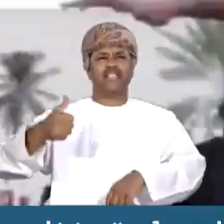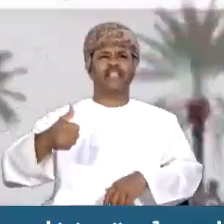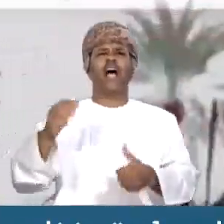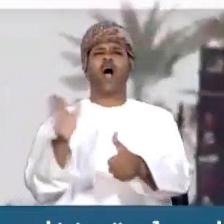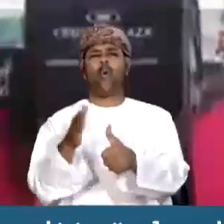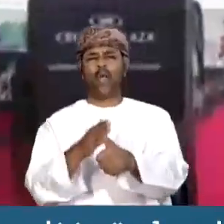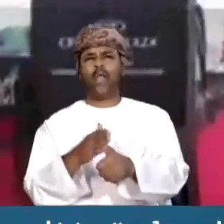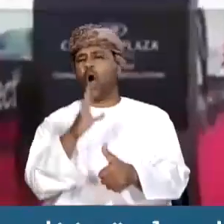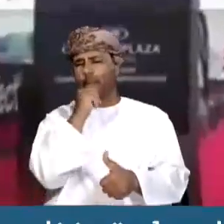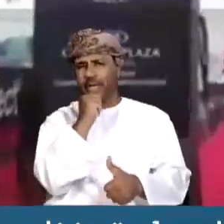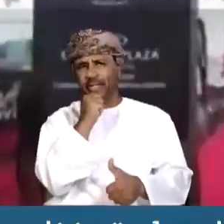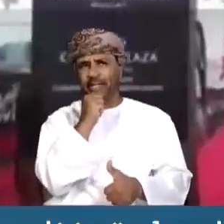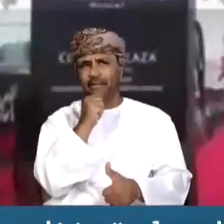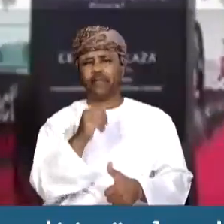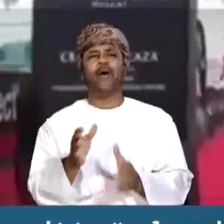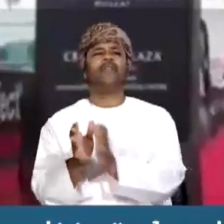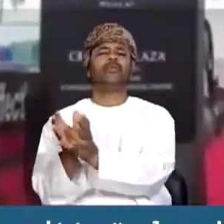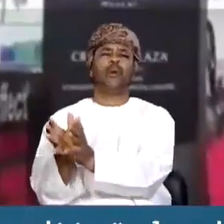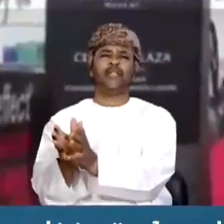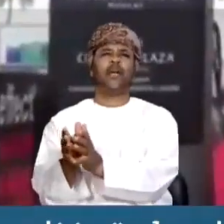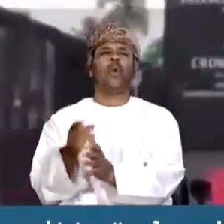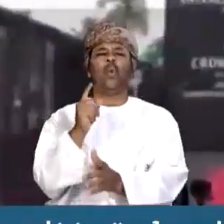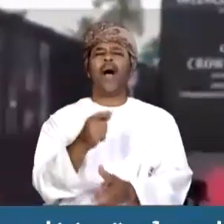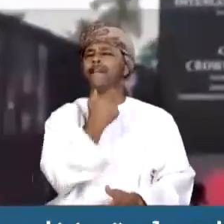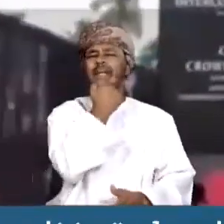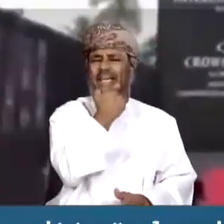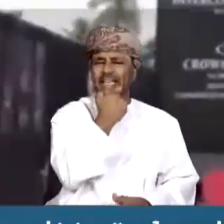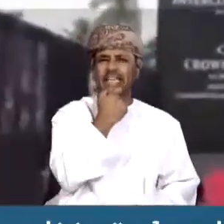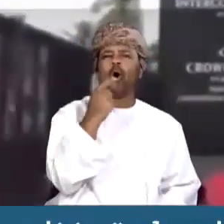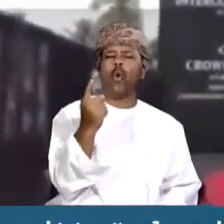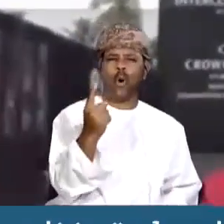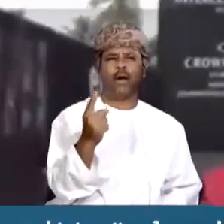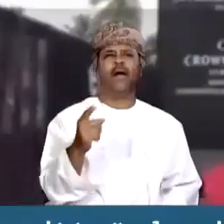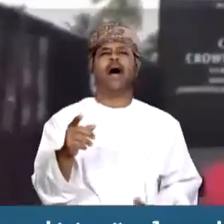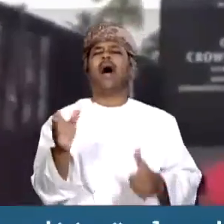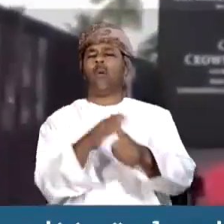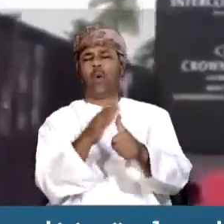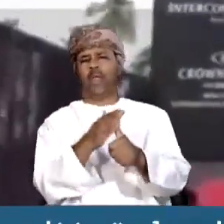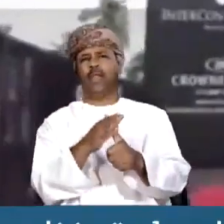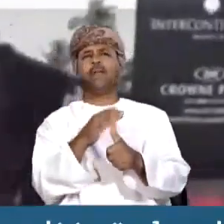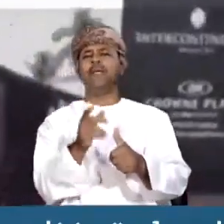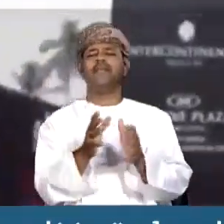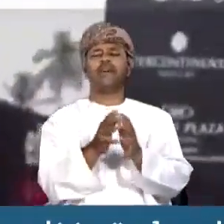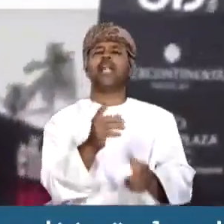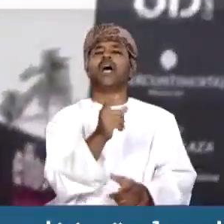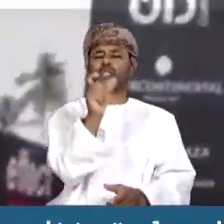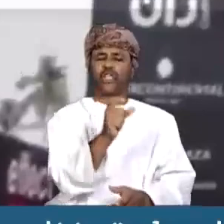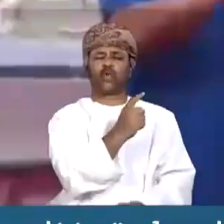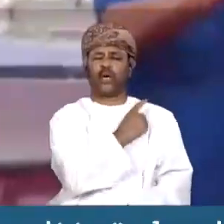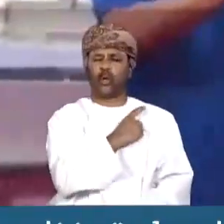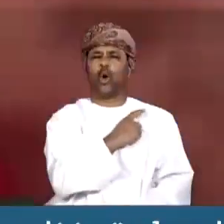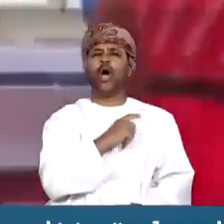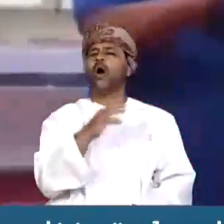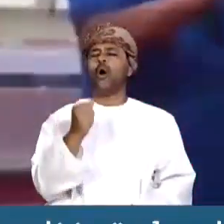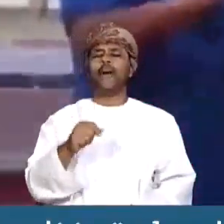بالمركز الأول لفئة المجموعات، بينما نال البريطاني جوناثون جوردون المركز الأول في فئة الأفراد قاطعا